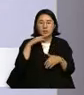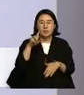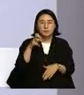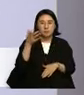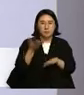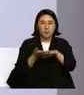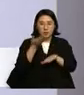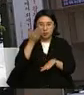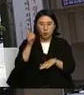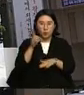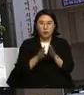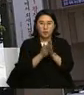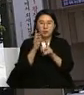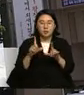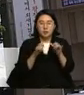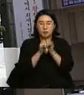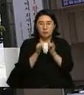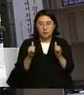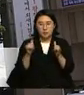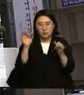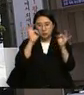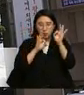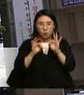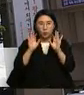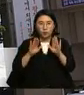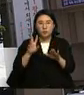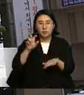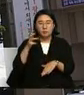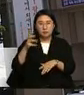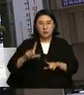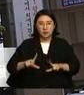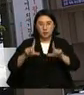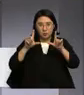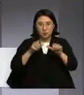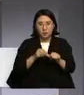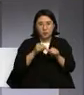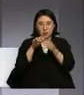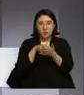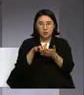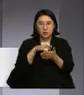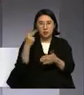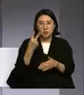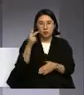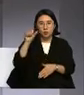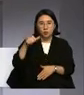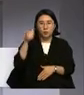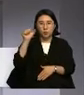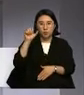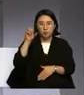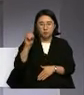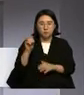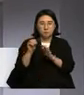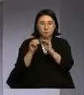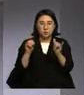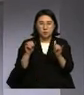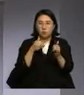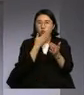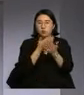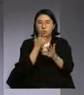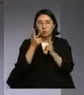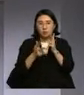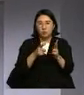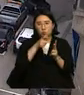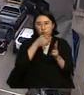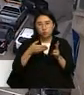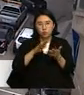18세 이상 고양시민 입니다 모집기간은 오는 28일까지 며 선발인원은 2550 명입니다 주요 사업은